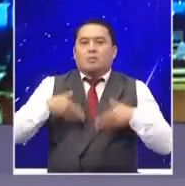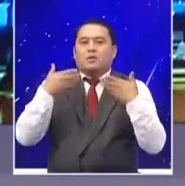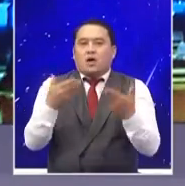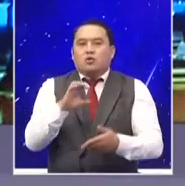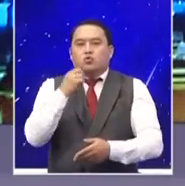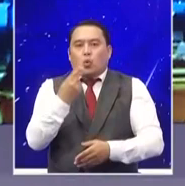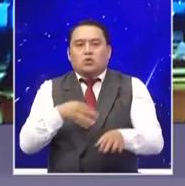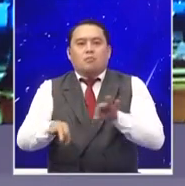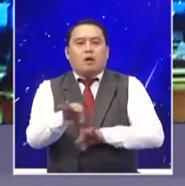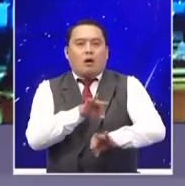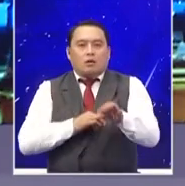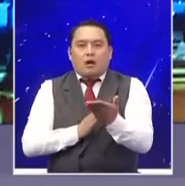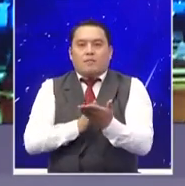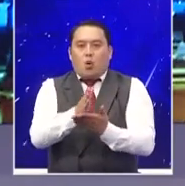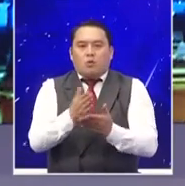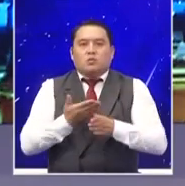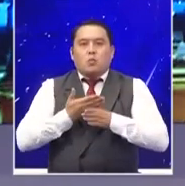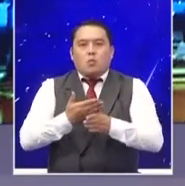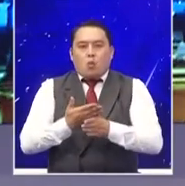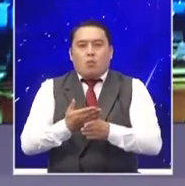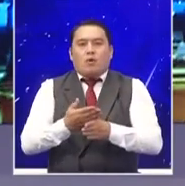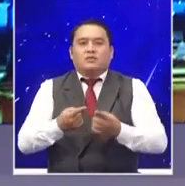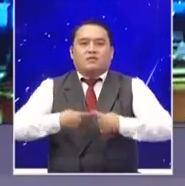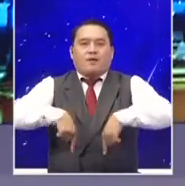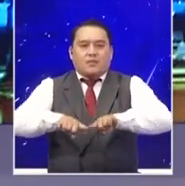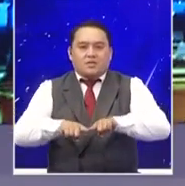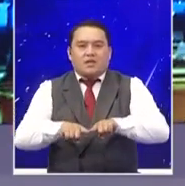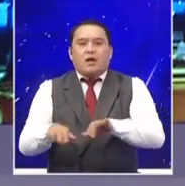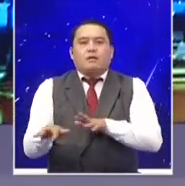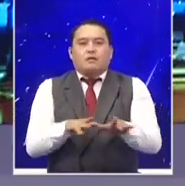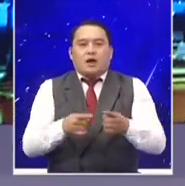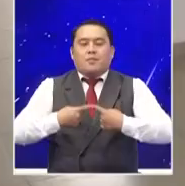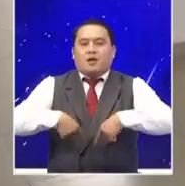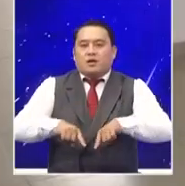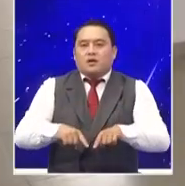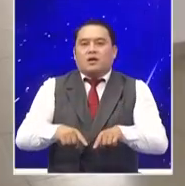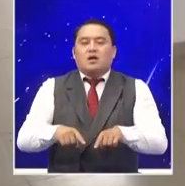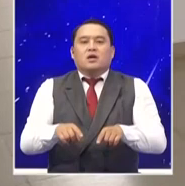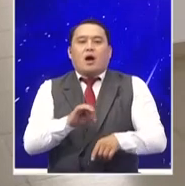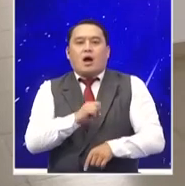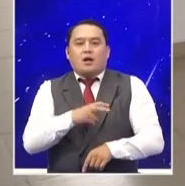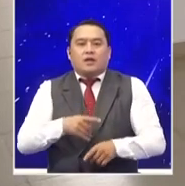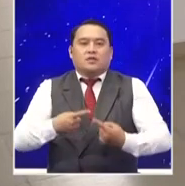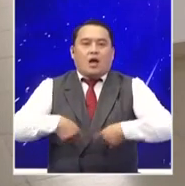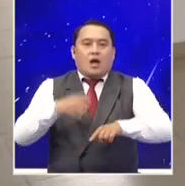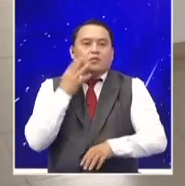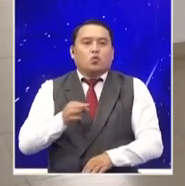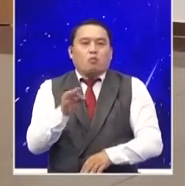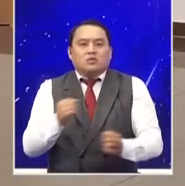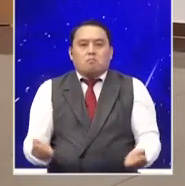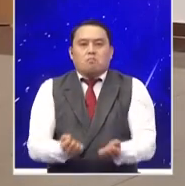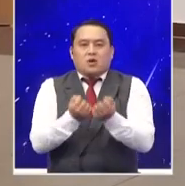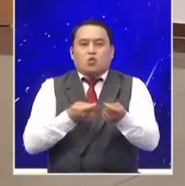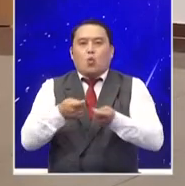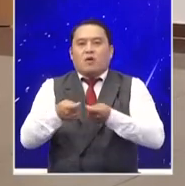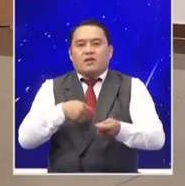из них предлагает социальный проект, направленный на помощь социально уязвимым слоям населения. Ярмарка организована Гражданским альянсом Алматинской